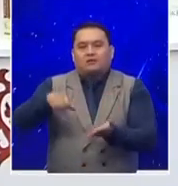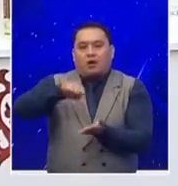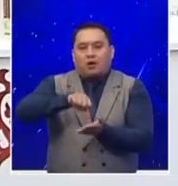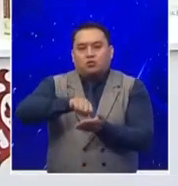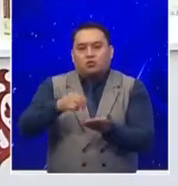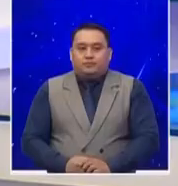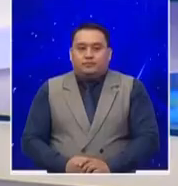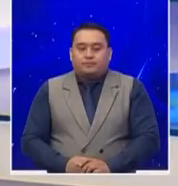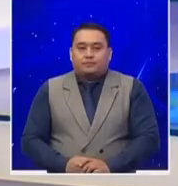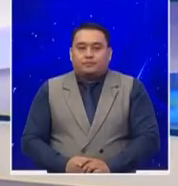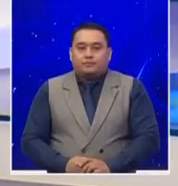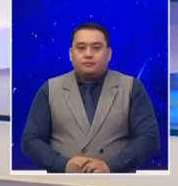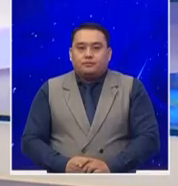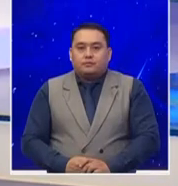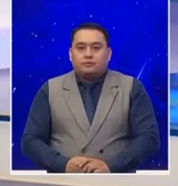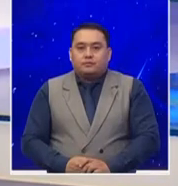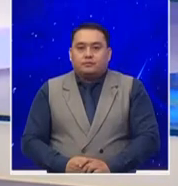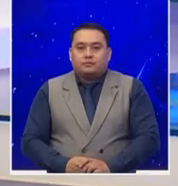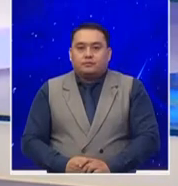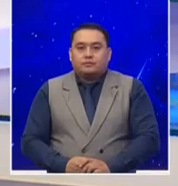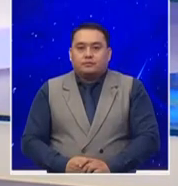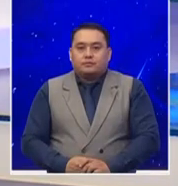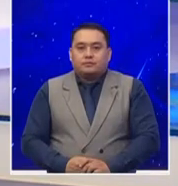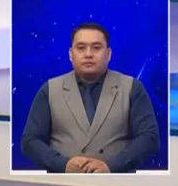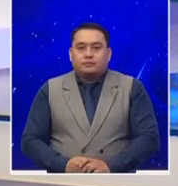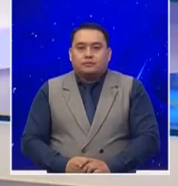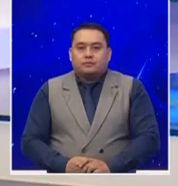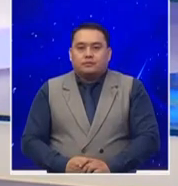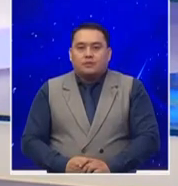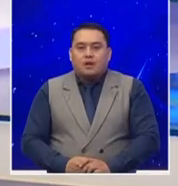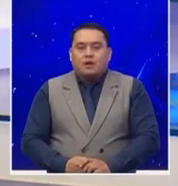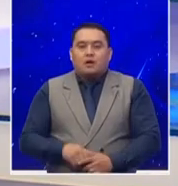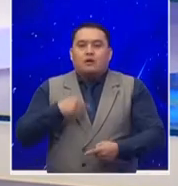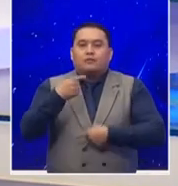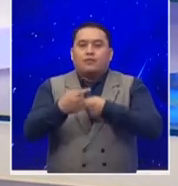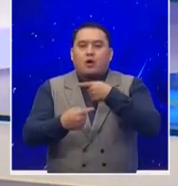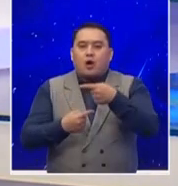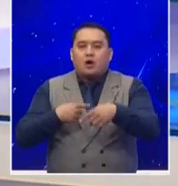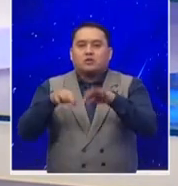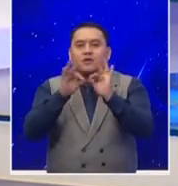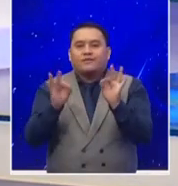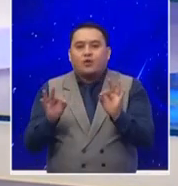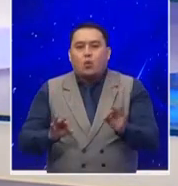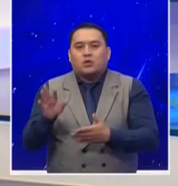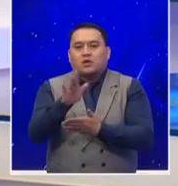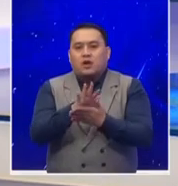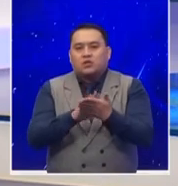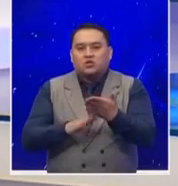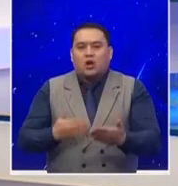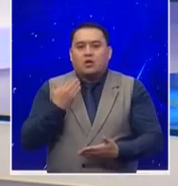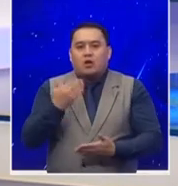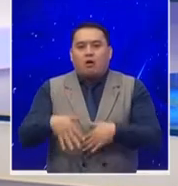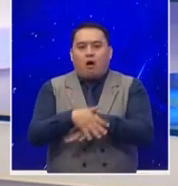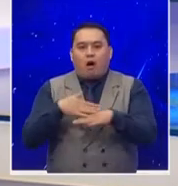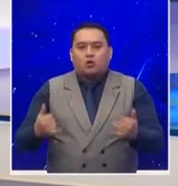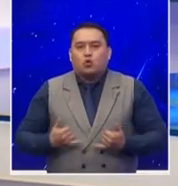шақырамын. Қолы ұста адамның қойнында алтын бар. Атадан балаға мұра болып келе жатқан өнерді жалғастырушыларға